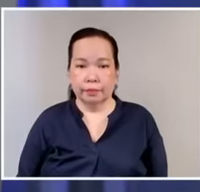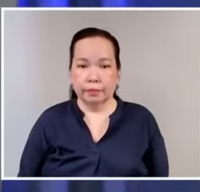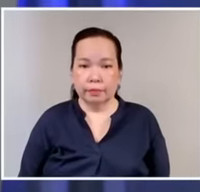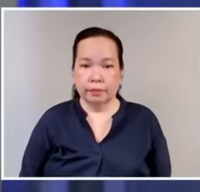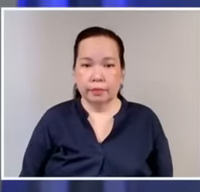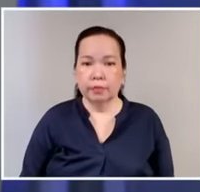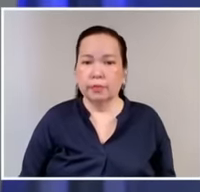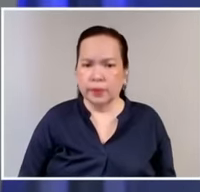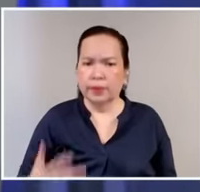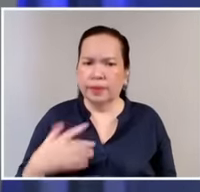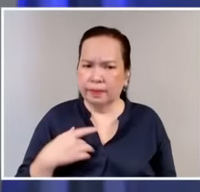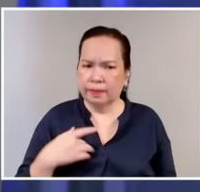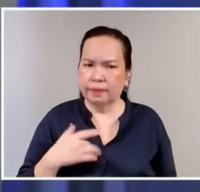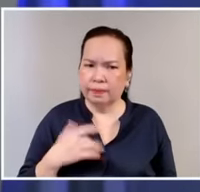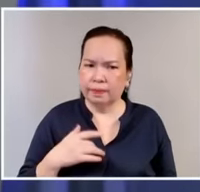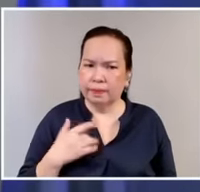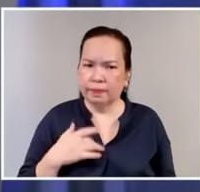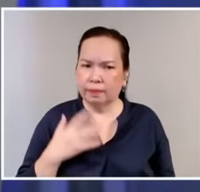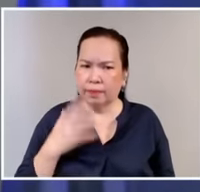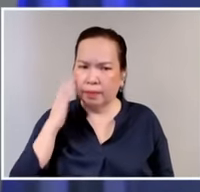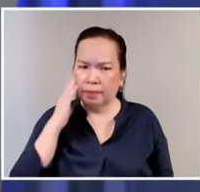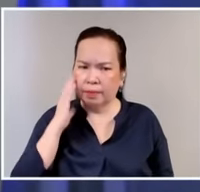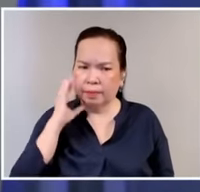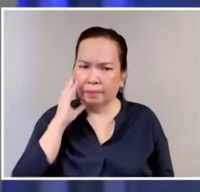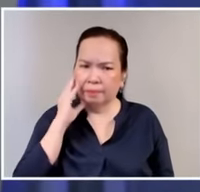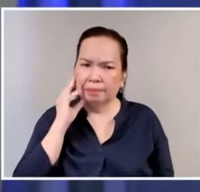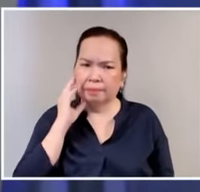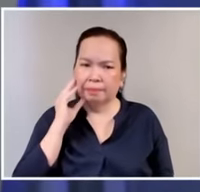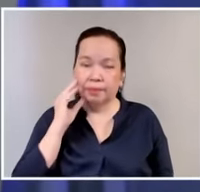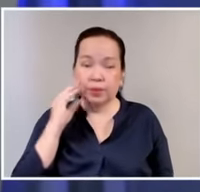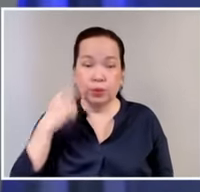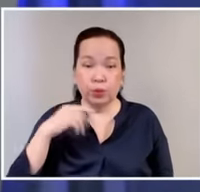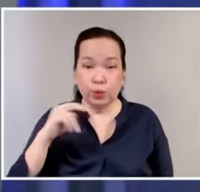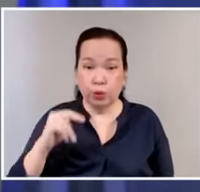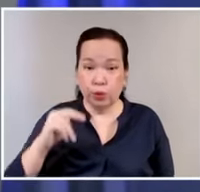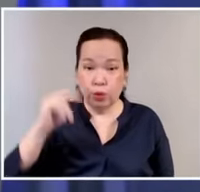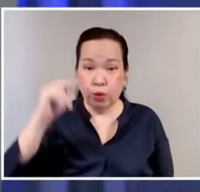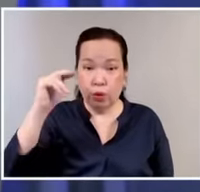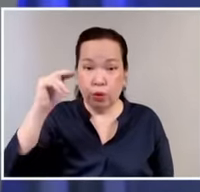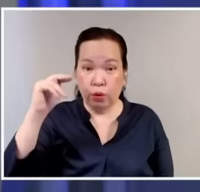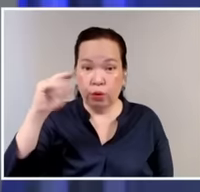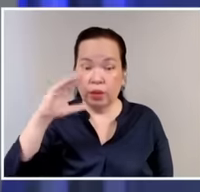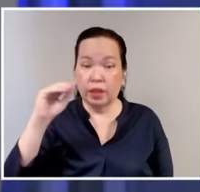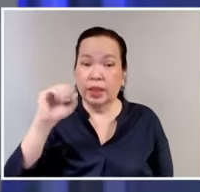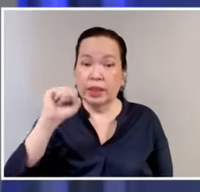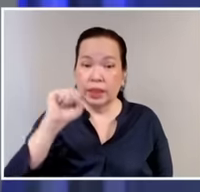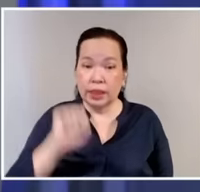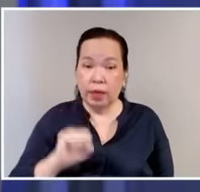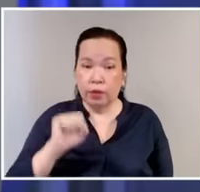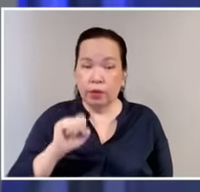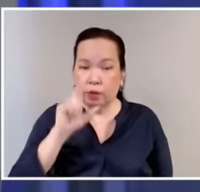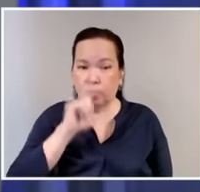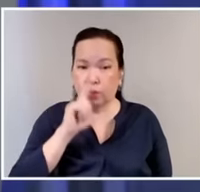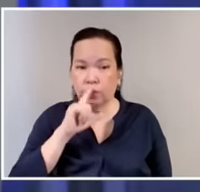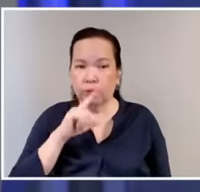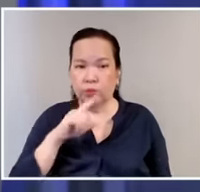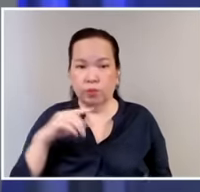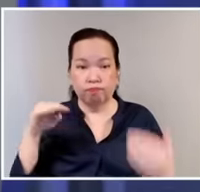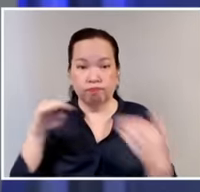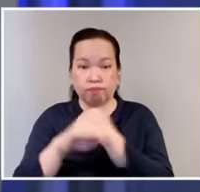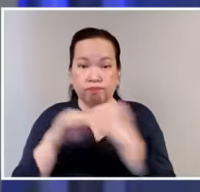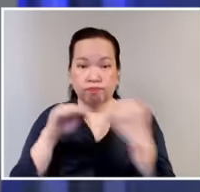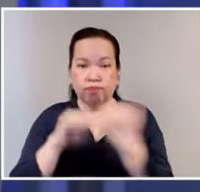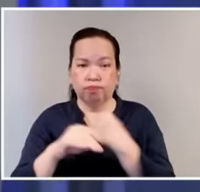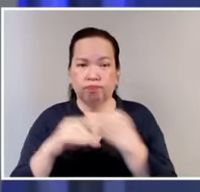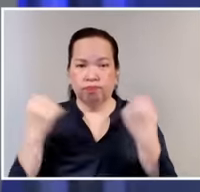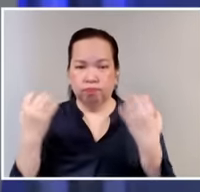Ramdam na sa mga expressway patungong Northern at Southern Luzon ang dagsa ng mas maraming motorista ngayong